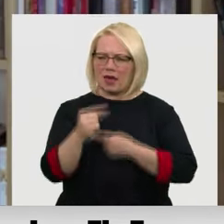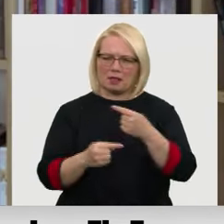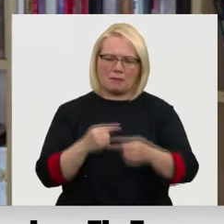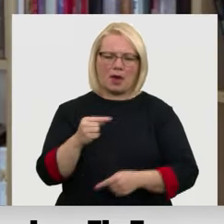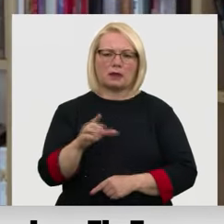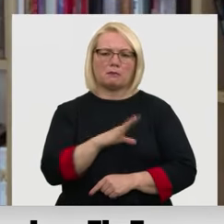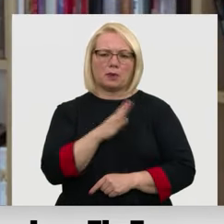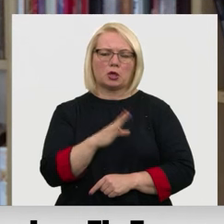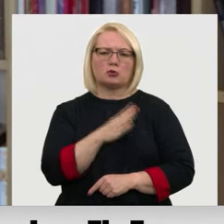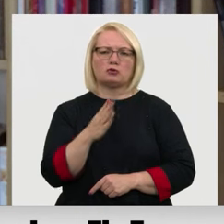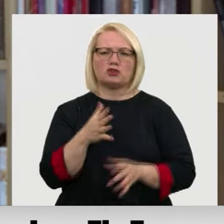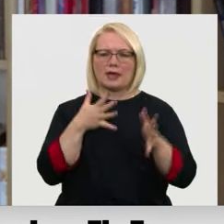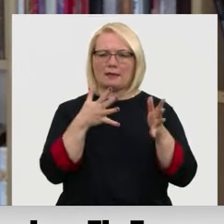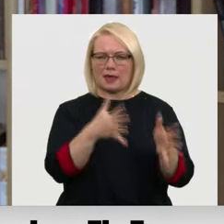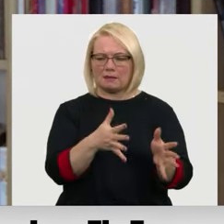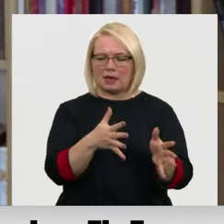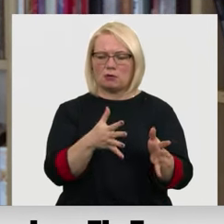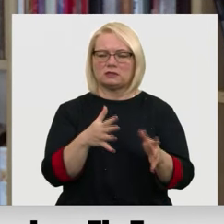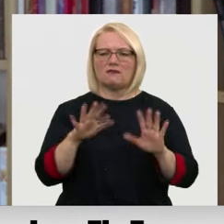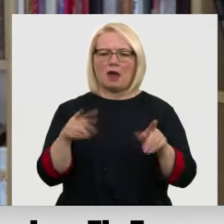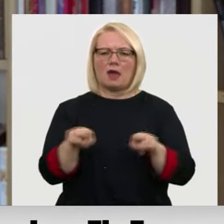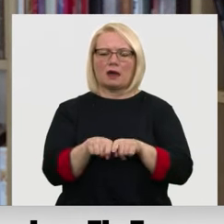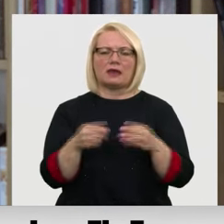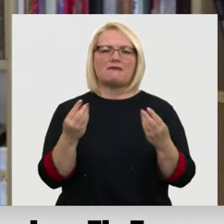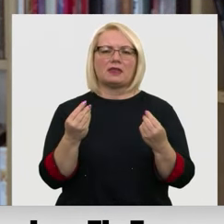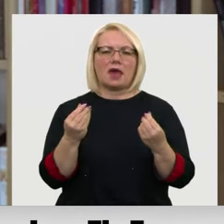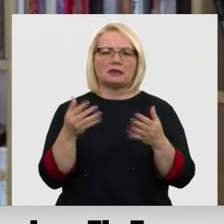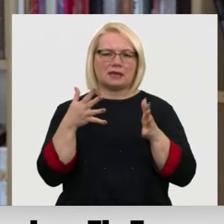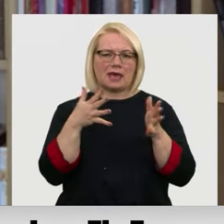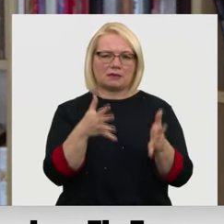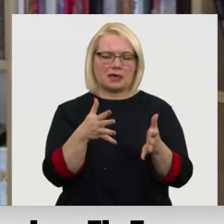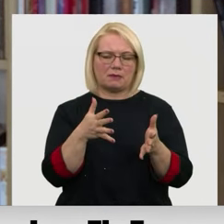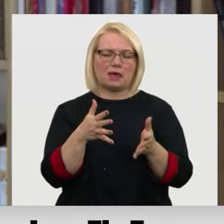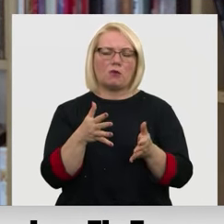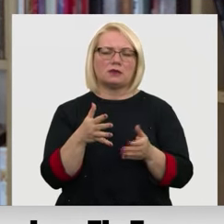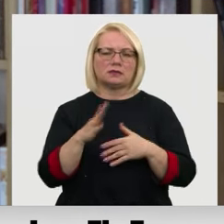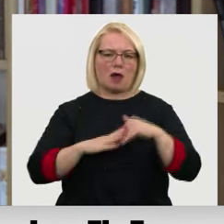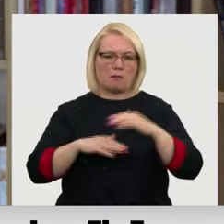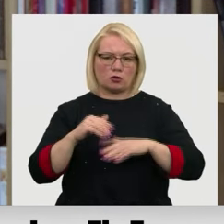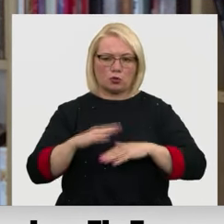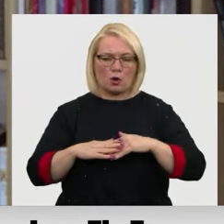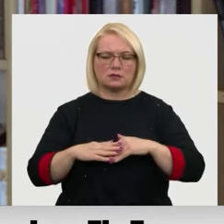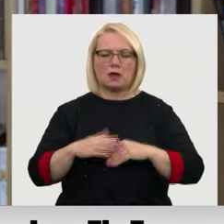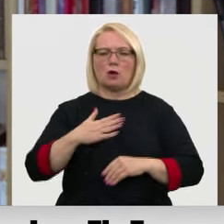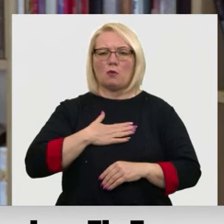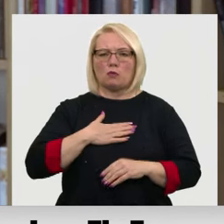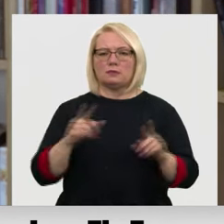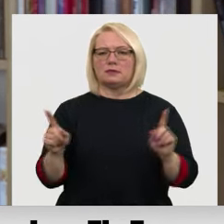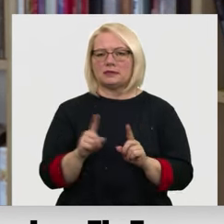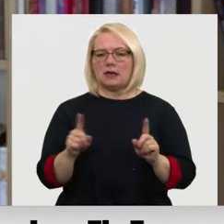bijuši ietekmīgos vai arī finansiāli ietekmīgos amatos. Mums